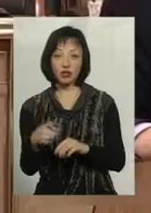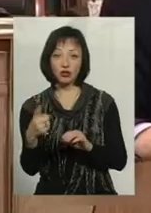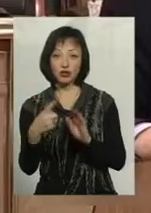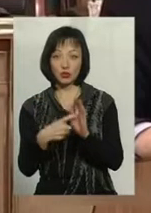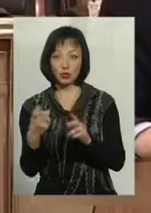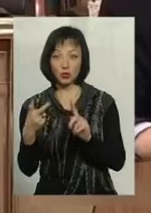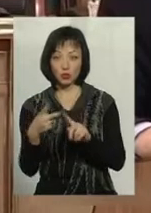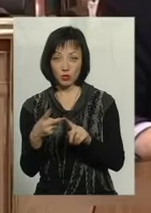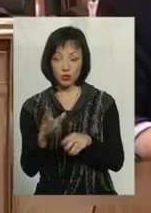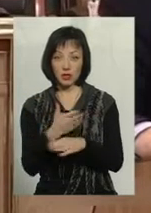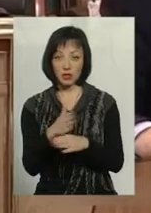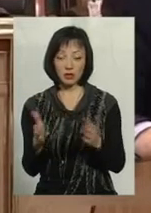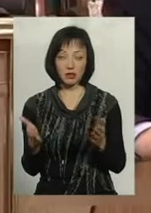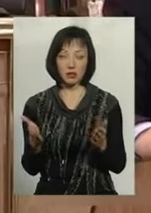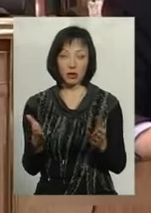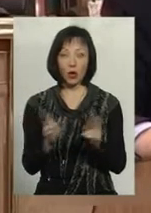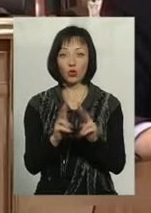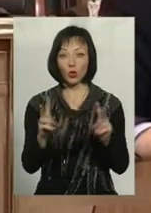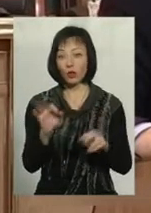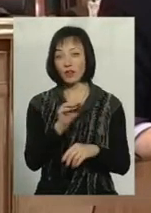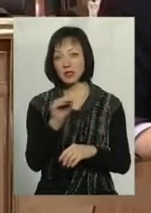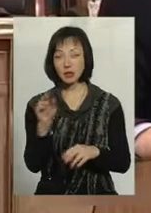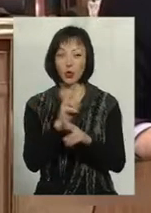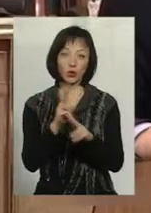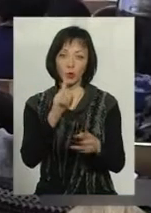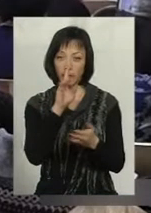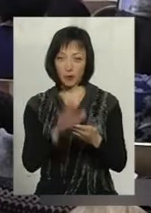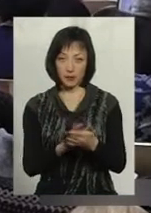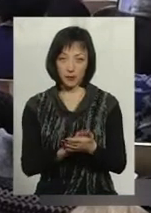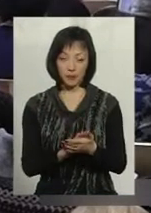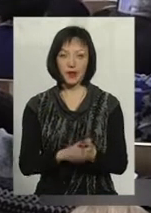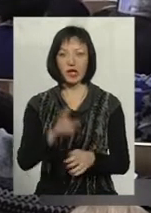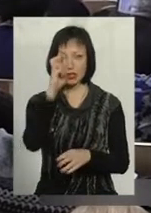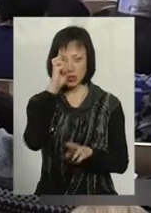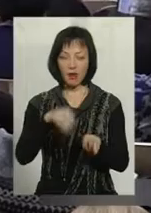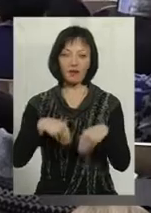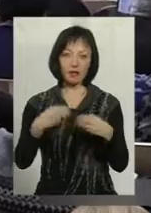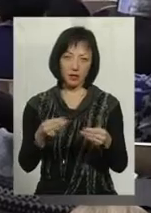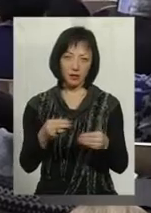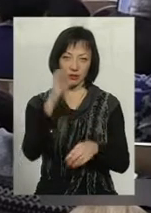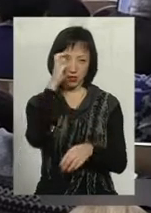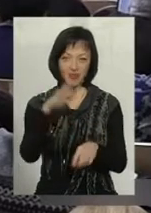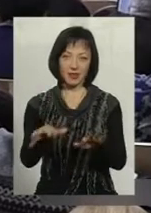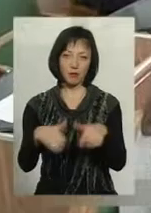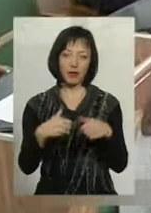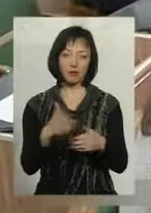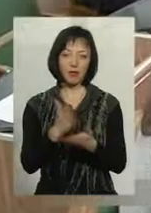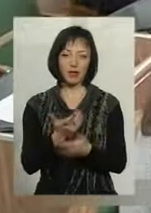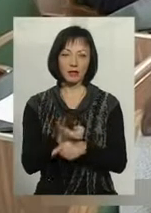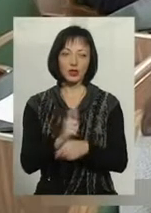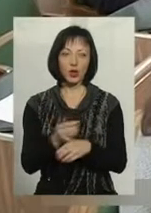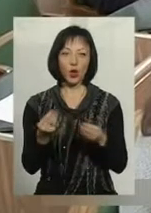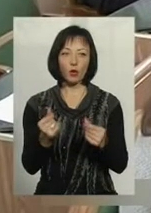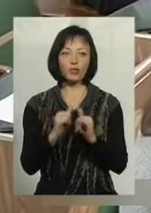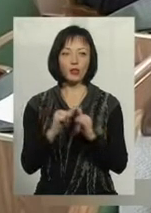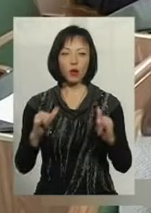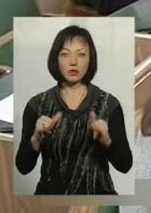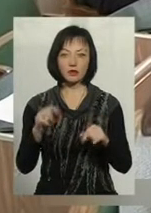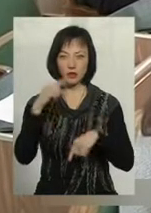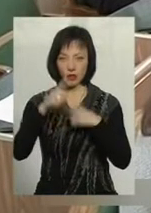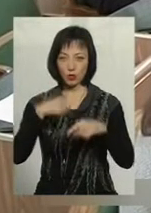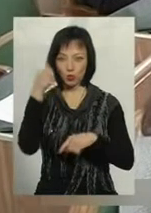на 2017 рік не змінилися. Основним джерелом надходжень залишаються податки з доходів фізичних осіб. Щоб їх сума зросла, в першу